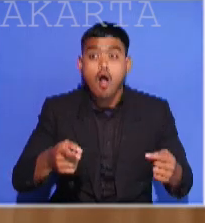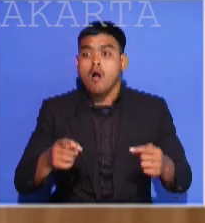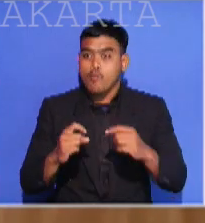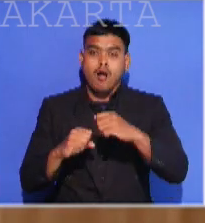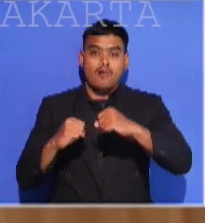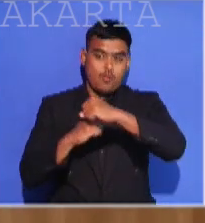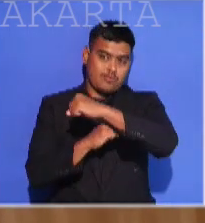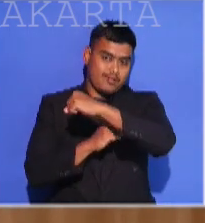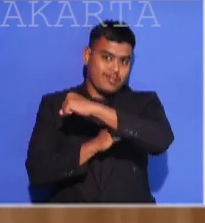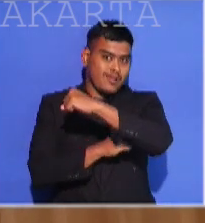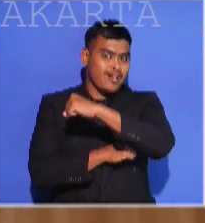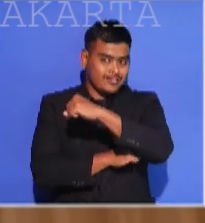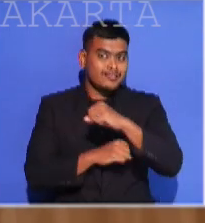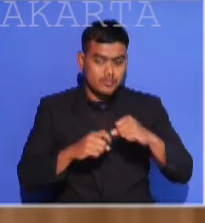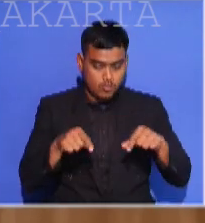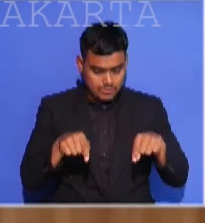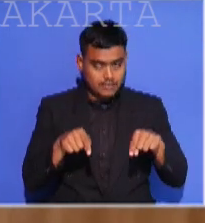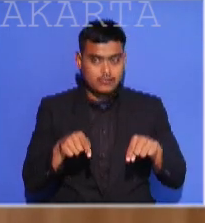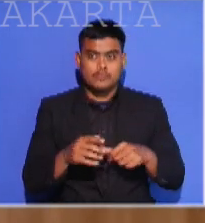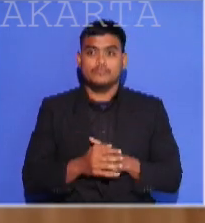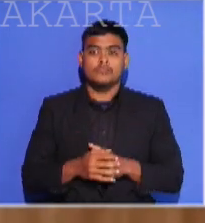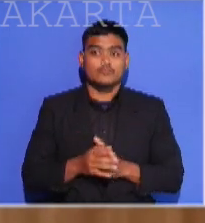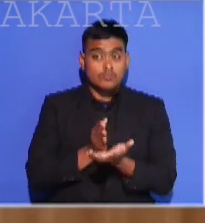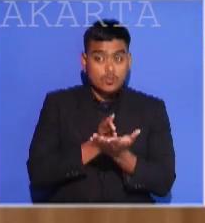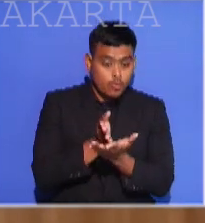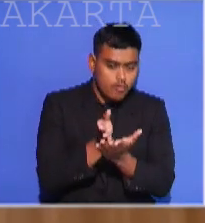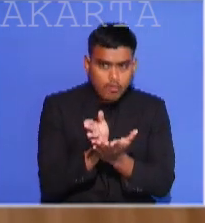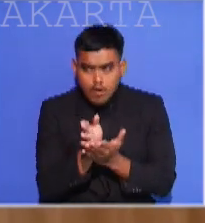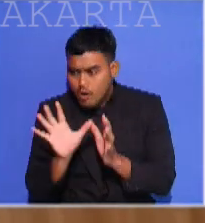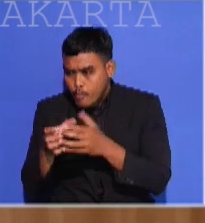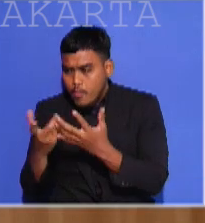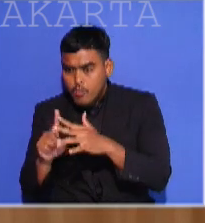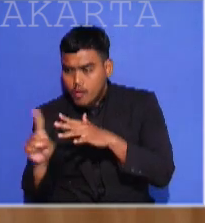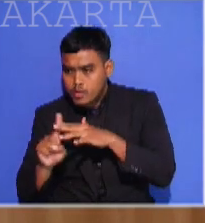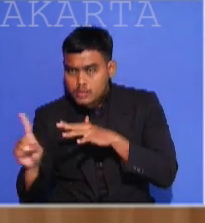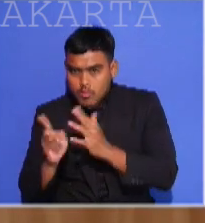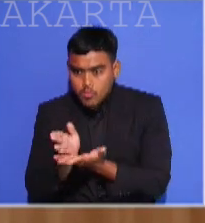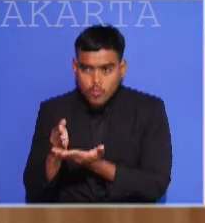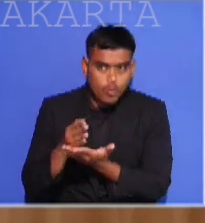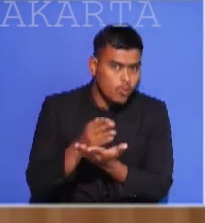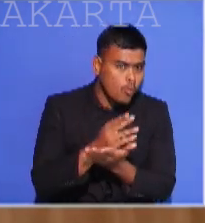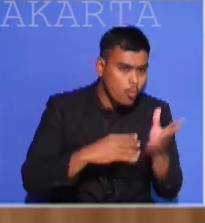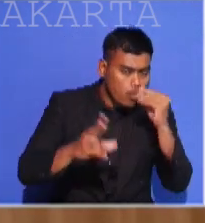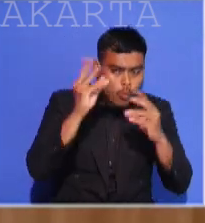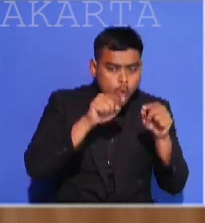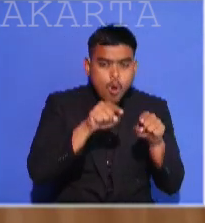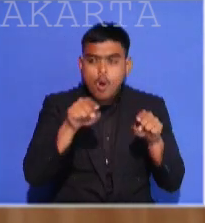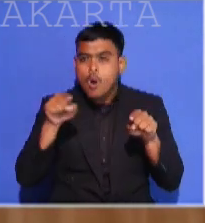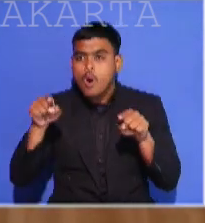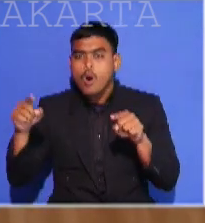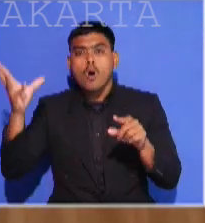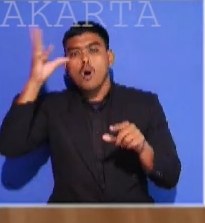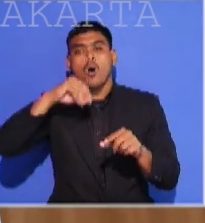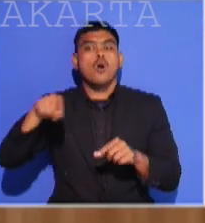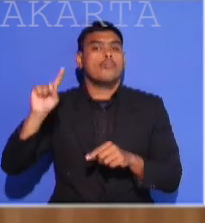tempat berkumpul dan jalur evakuasi seperti itu Jadi seluruh masyarakat seluruh komponen masyarakat dan pemerintahan yang ada di